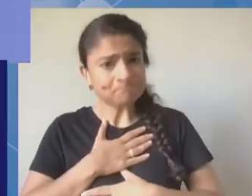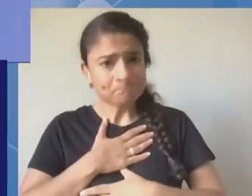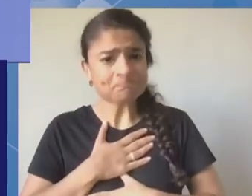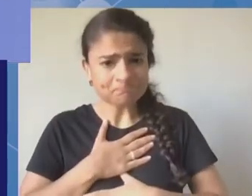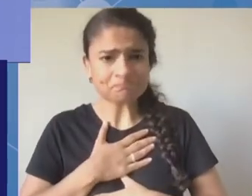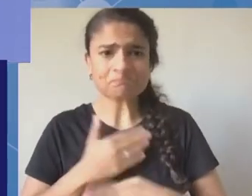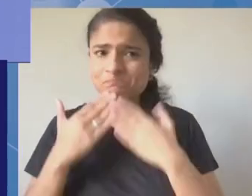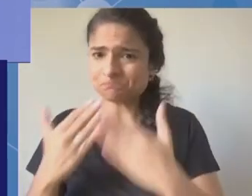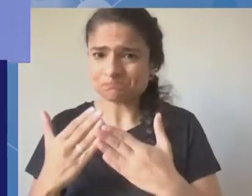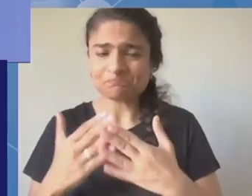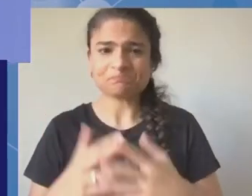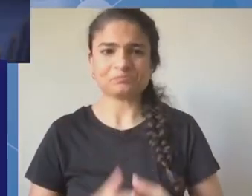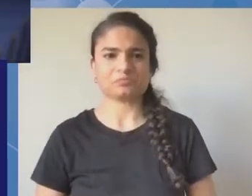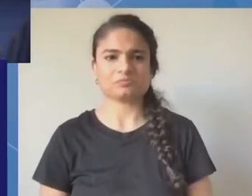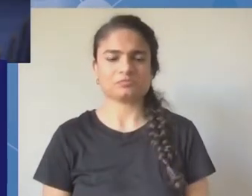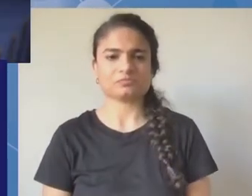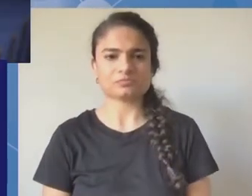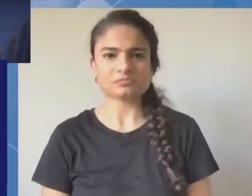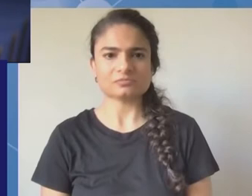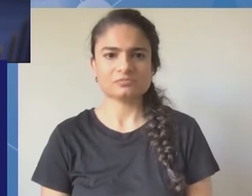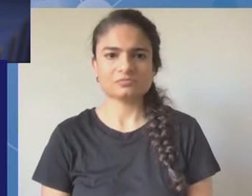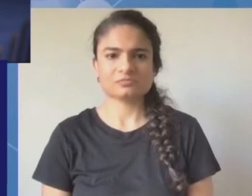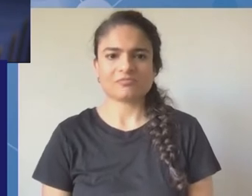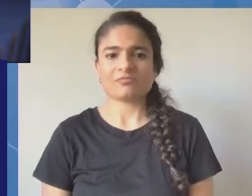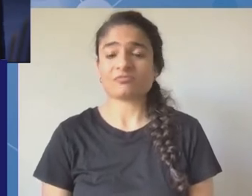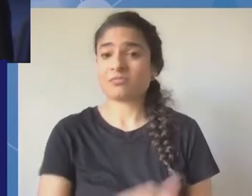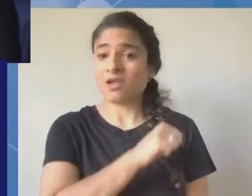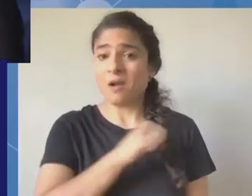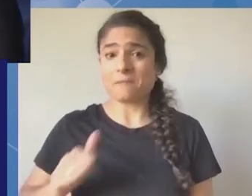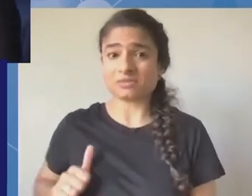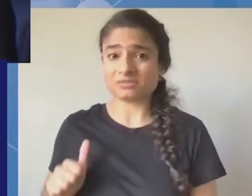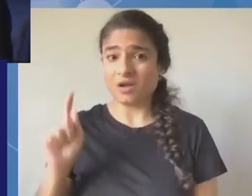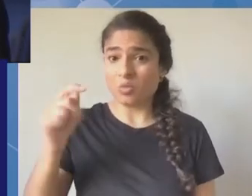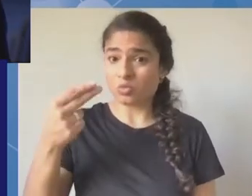能参与。下面请 Thomas Schneider。